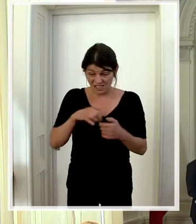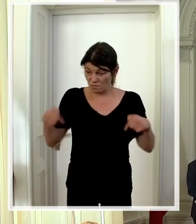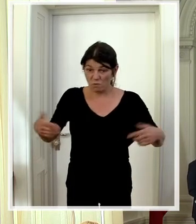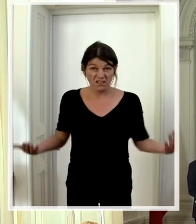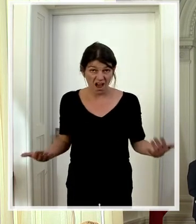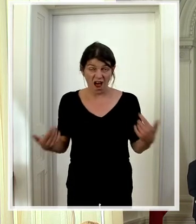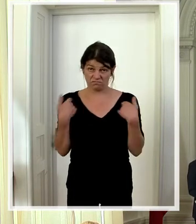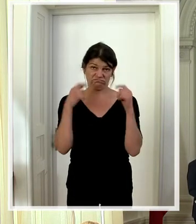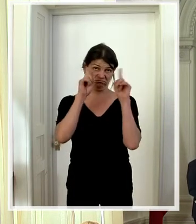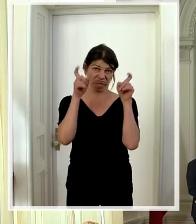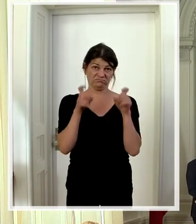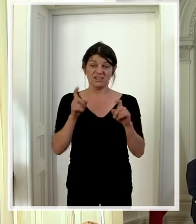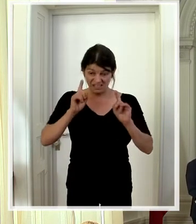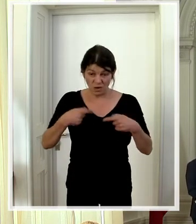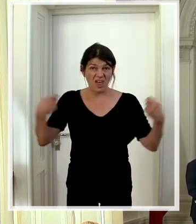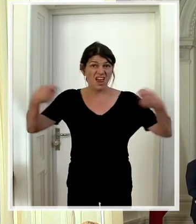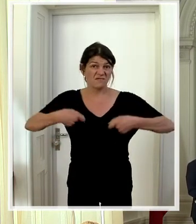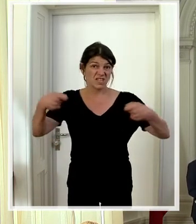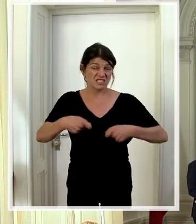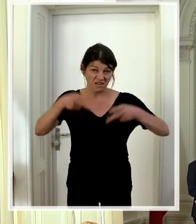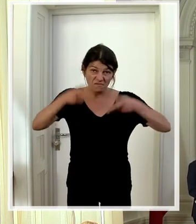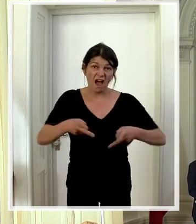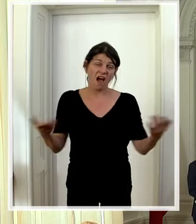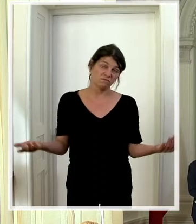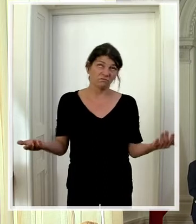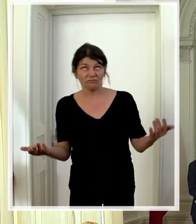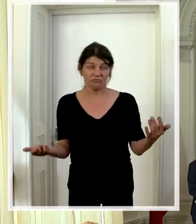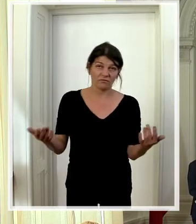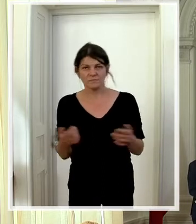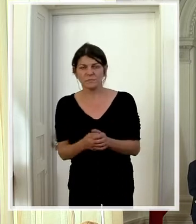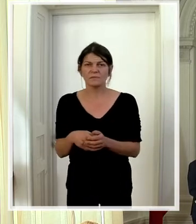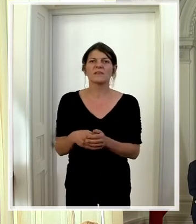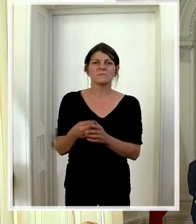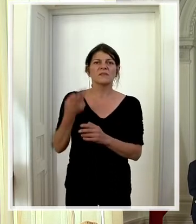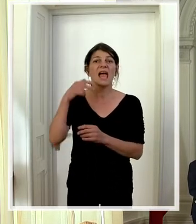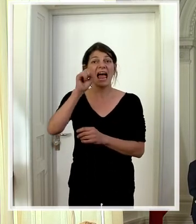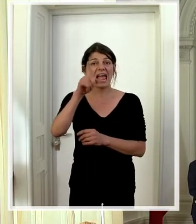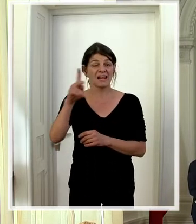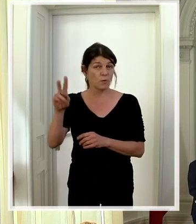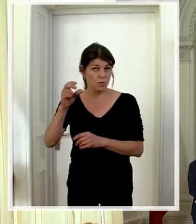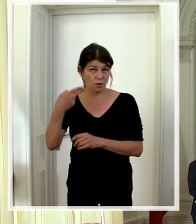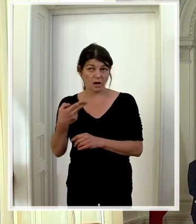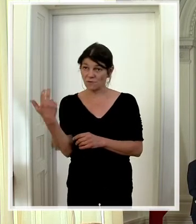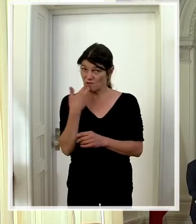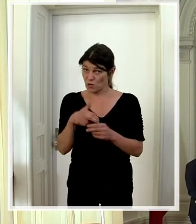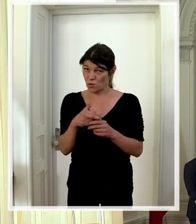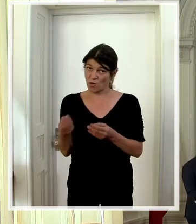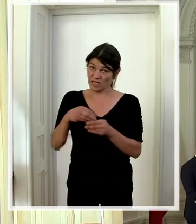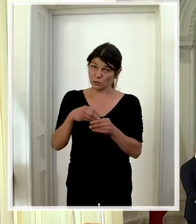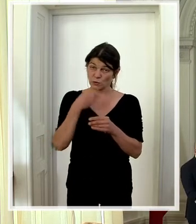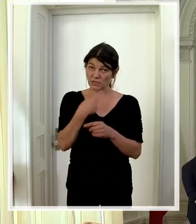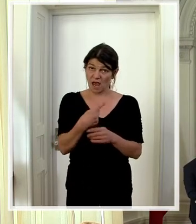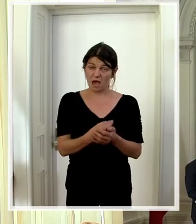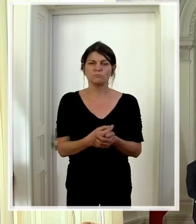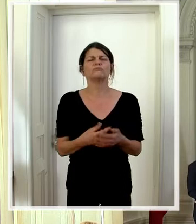sehr fragwürdig, wenn man jetzt hier investiert in etwas, wo, ja. Herbert Delko, ist dem noch etwas anzufügen in einem Eingangsstatement?